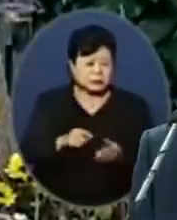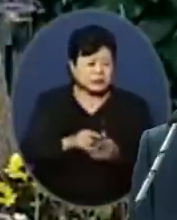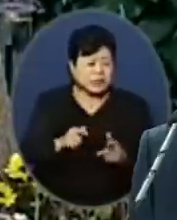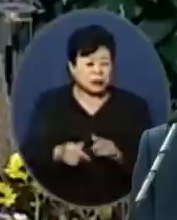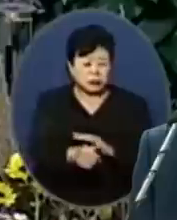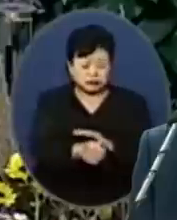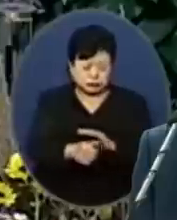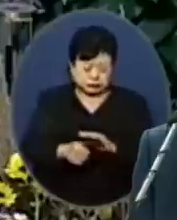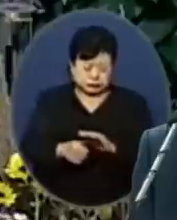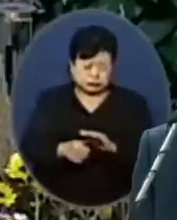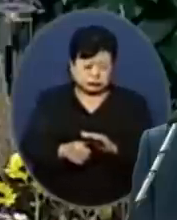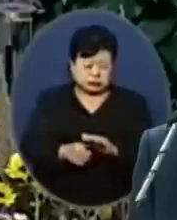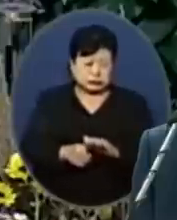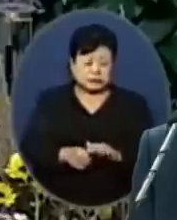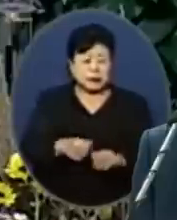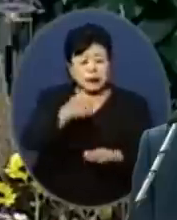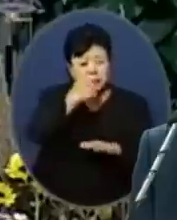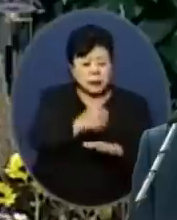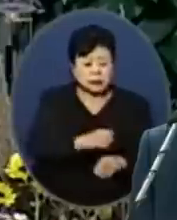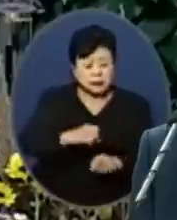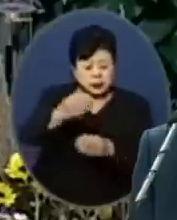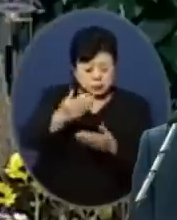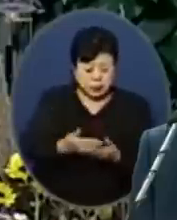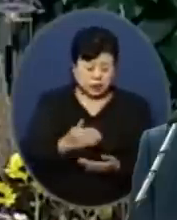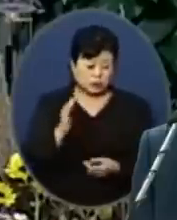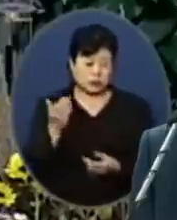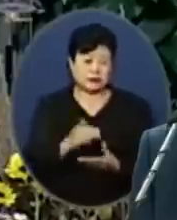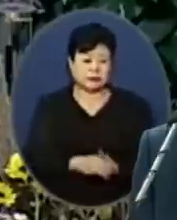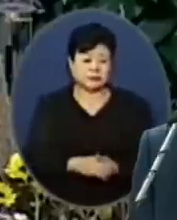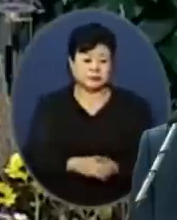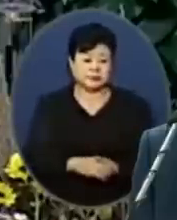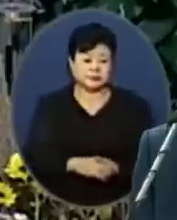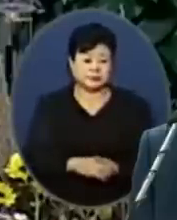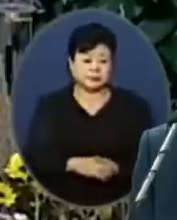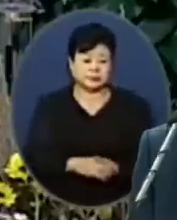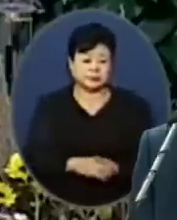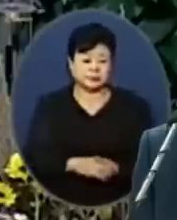물러가면 필연코 버림받은 인생이 되고 마는 것입니다.